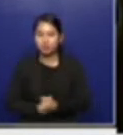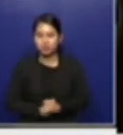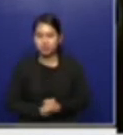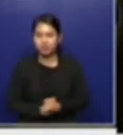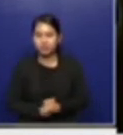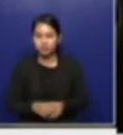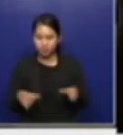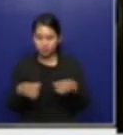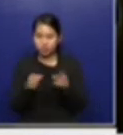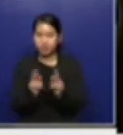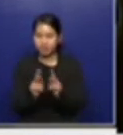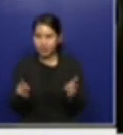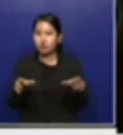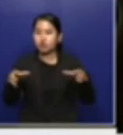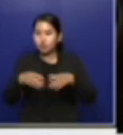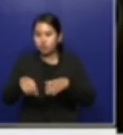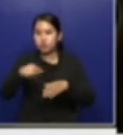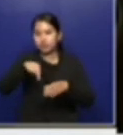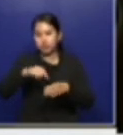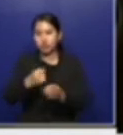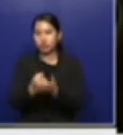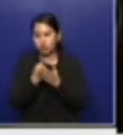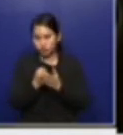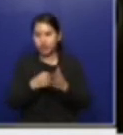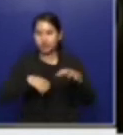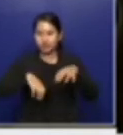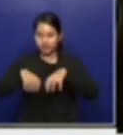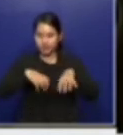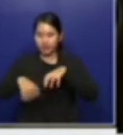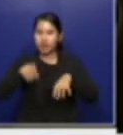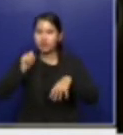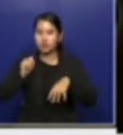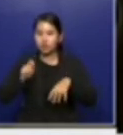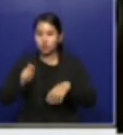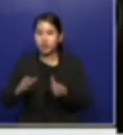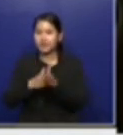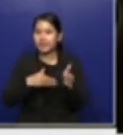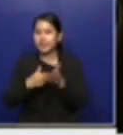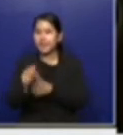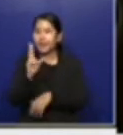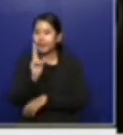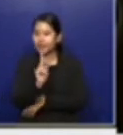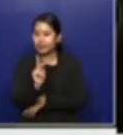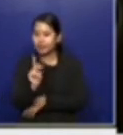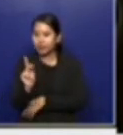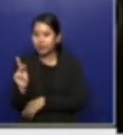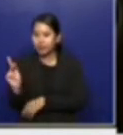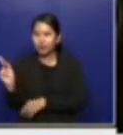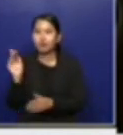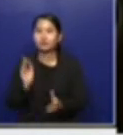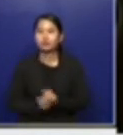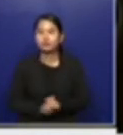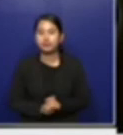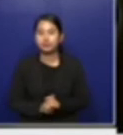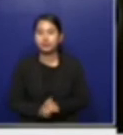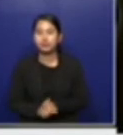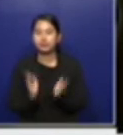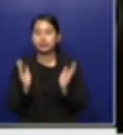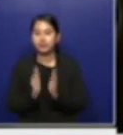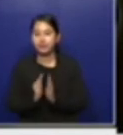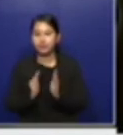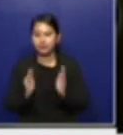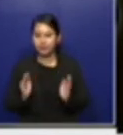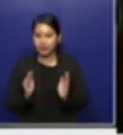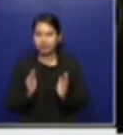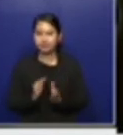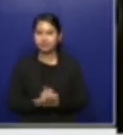ให้คณะกรรมการประชุมชุดนี้ได้เร่งดำเนินการให้สีเขียวสักทีนะครับทั้ง3ทั้ง10แผนนี้ต้องขอขอบคุณ